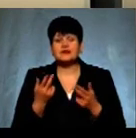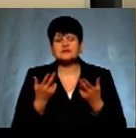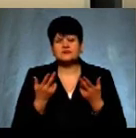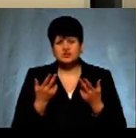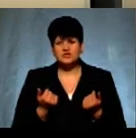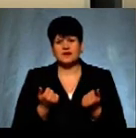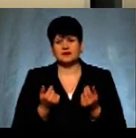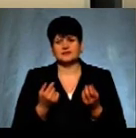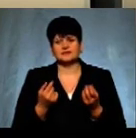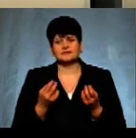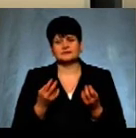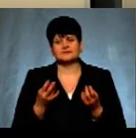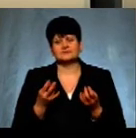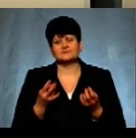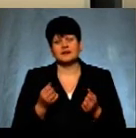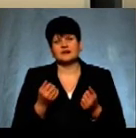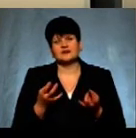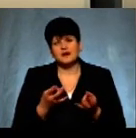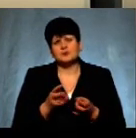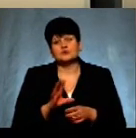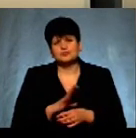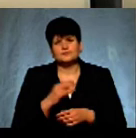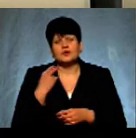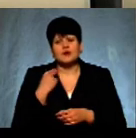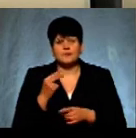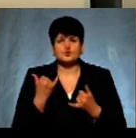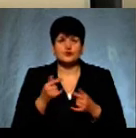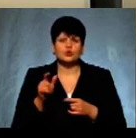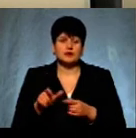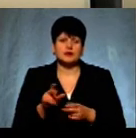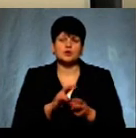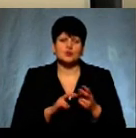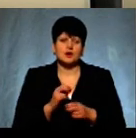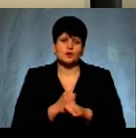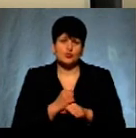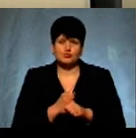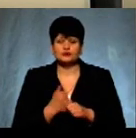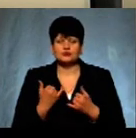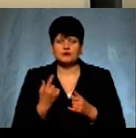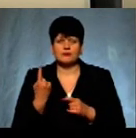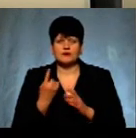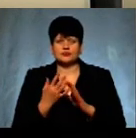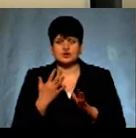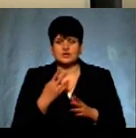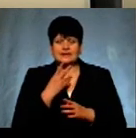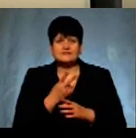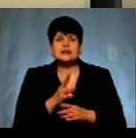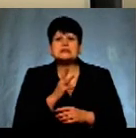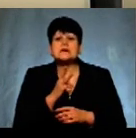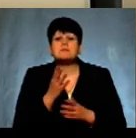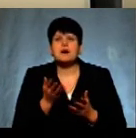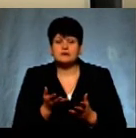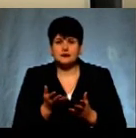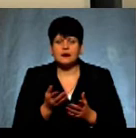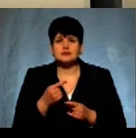вакансій бажав би бути кращим, тому що сьогодні людина, яка шукає роботу, вона в першу чергу дивиться, яка заробітна плата. І серед